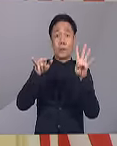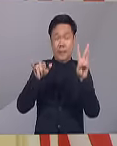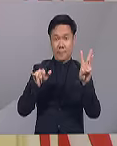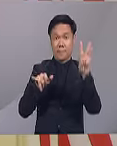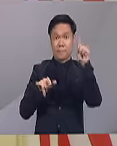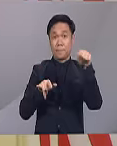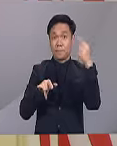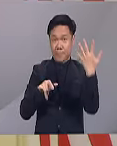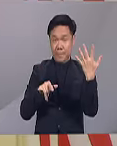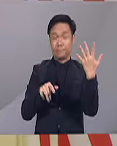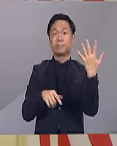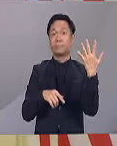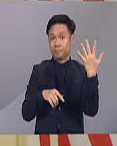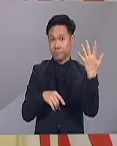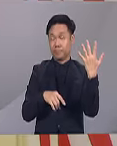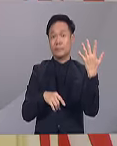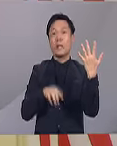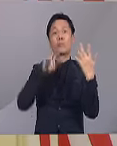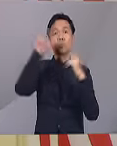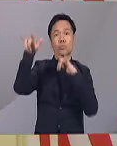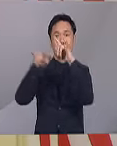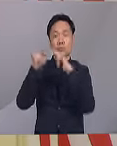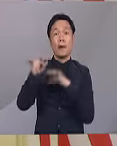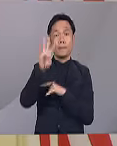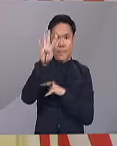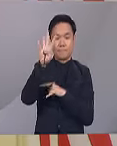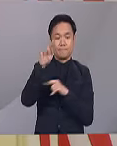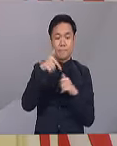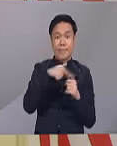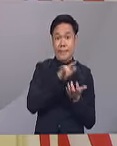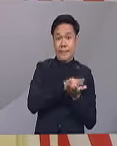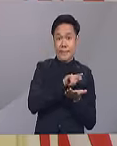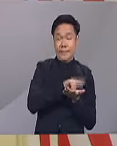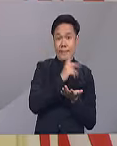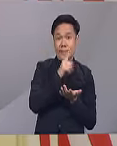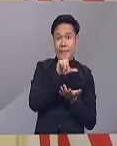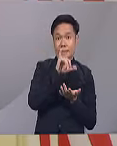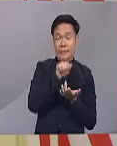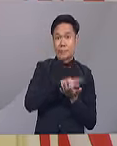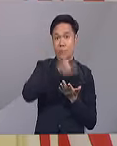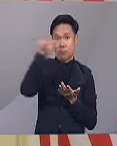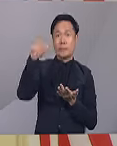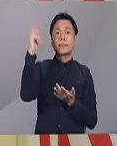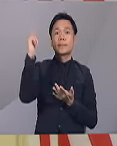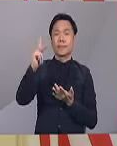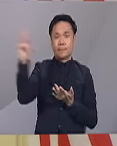ini, iaitu sebanyak 4 penerbangan dari Kuala Lumpur ke Kota Kinabalu